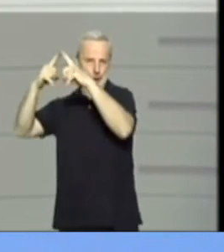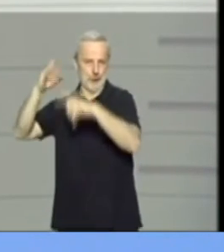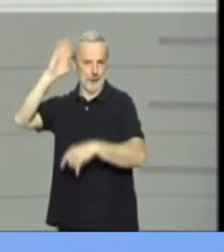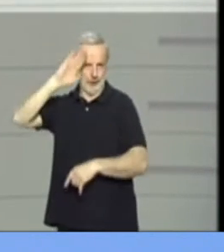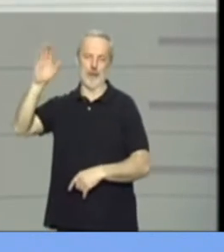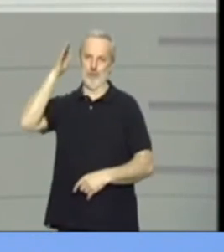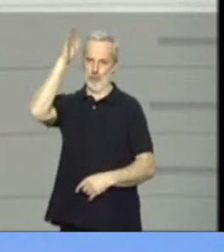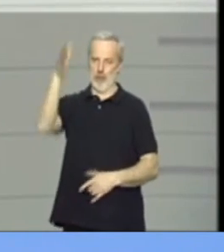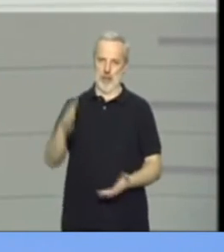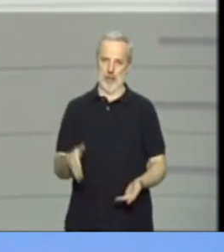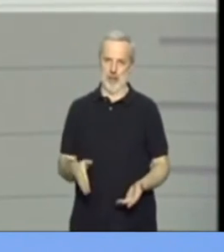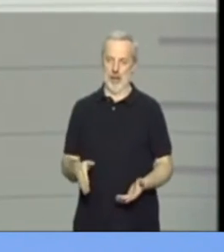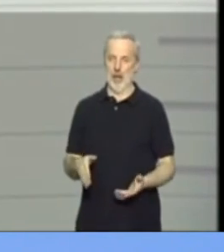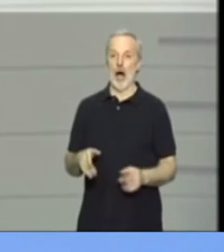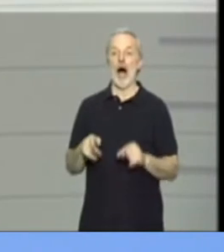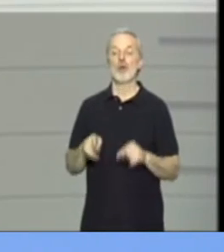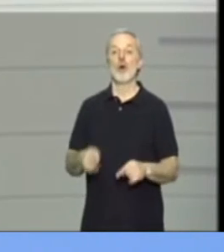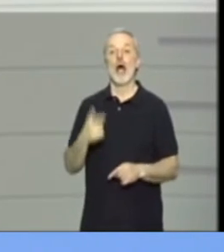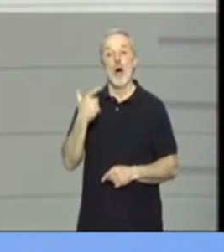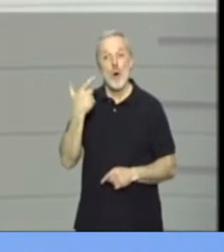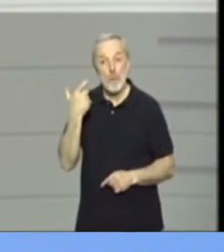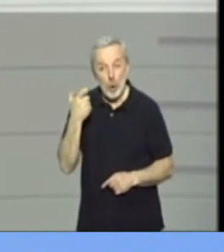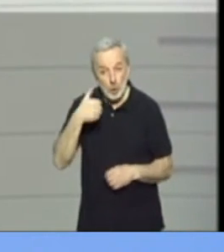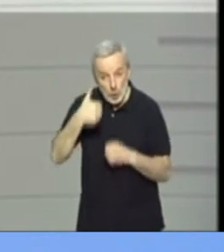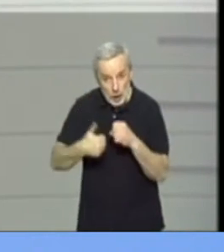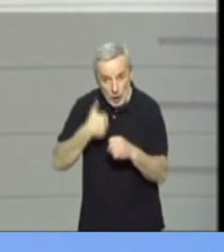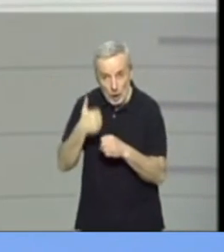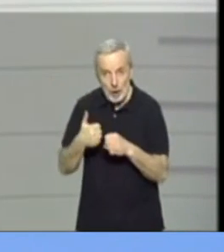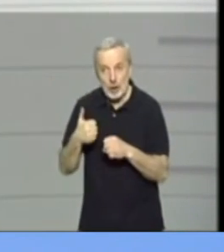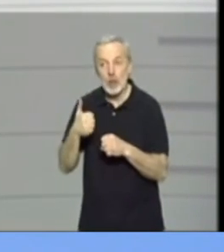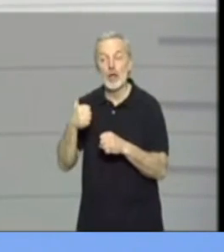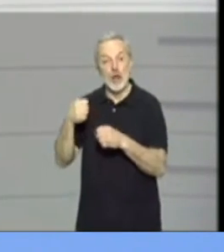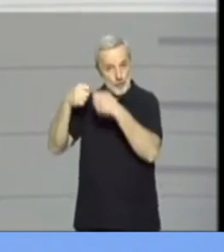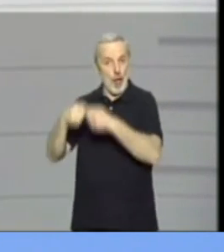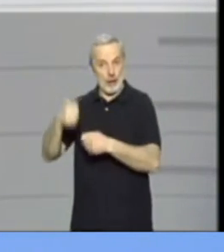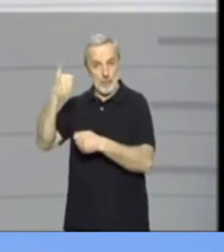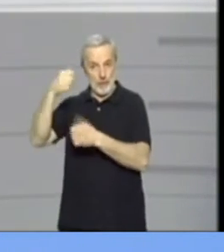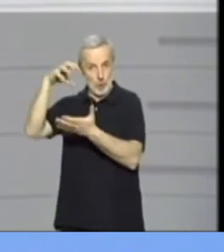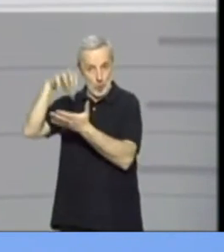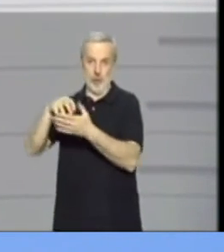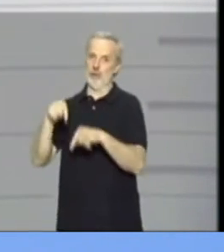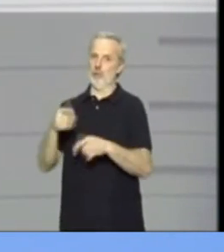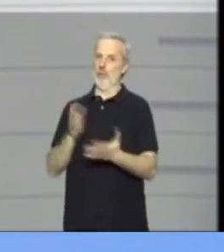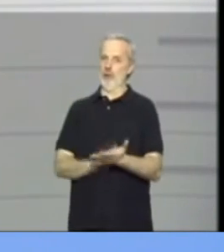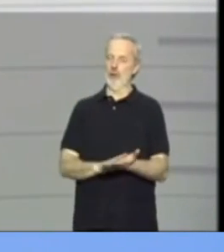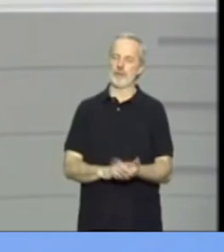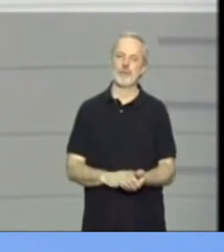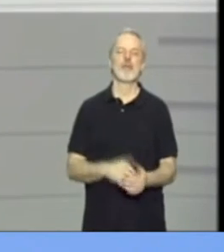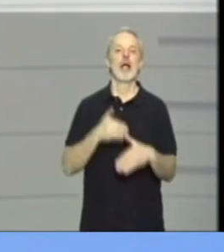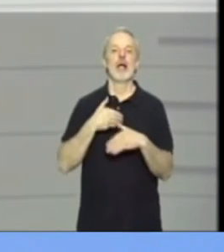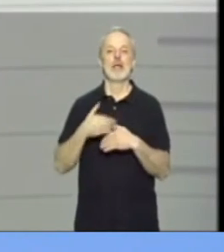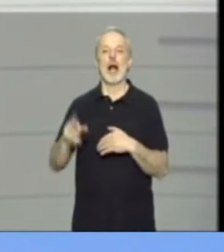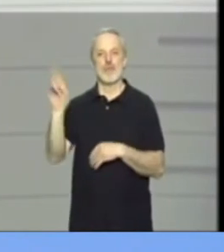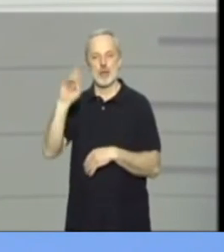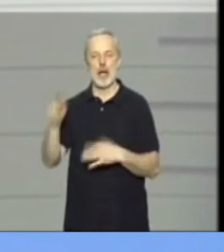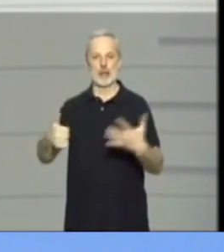si myslím, že pro druhý ročník v první kategorii by bylo velmi pěkné. Dále máme